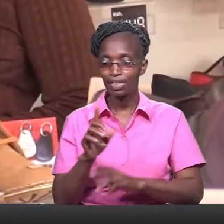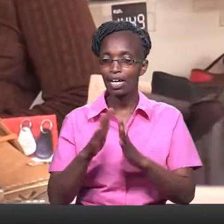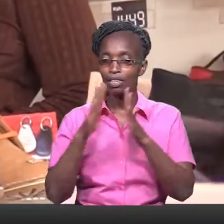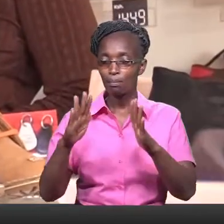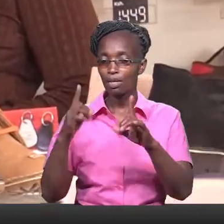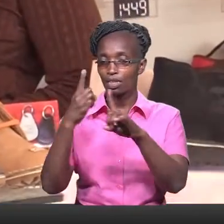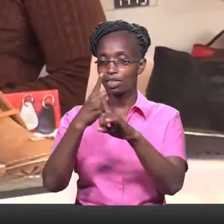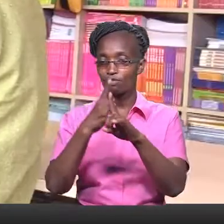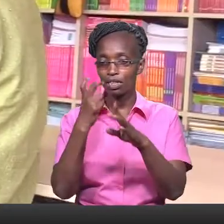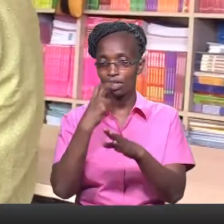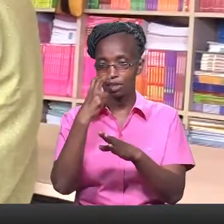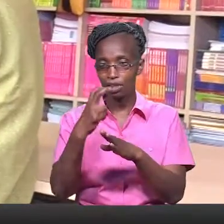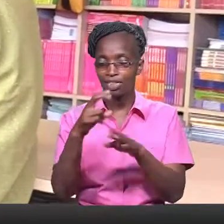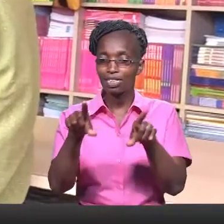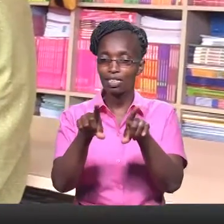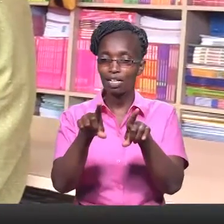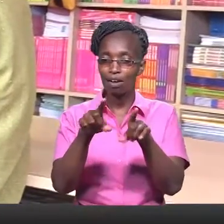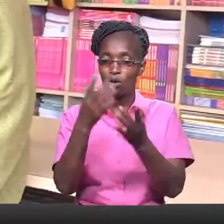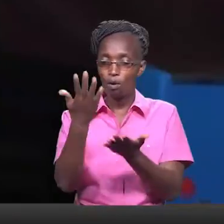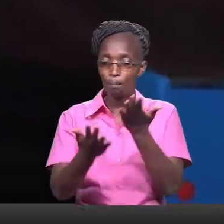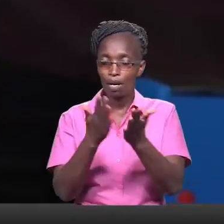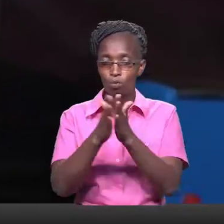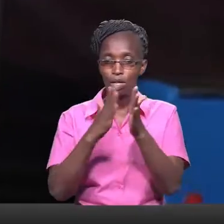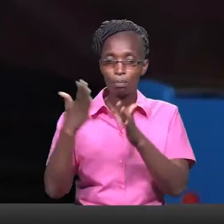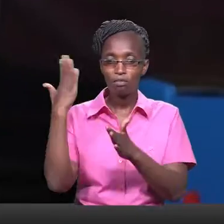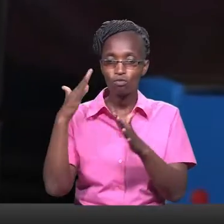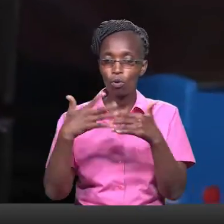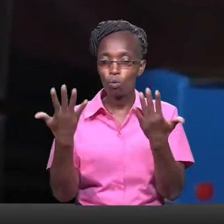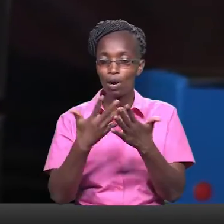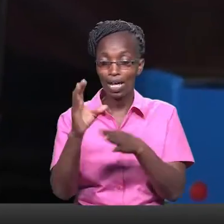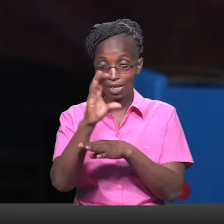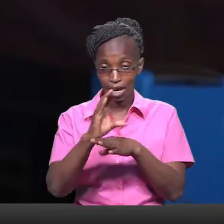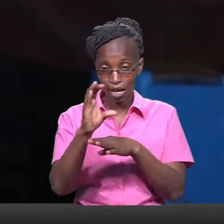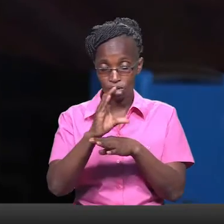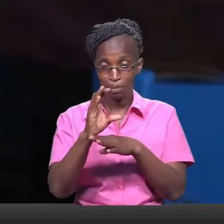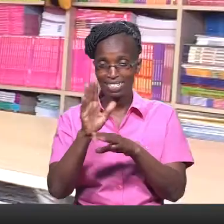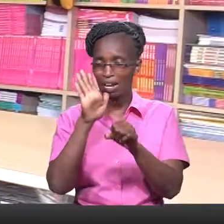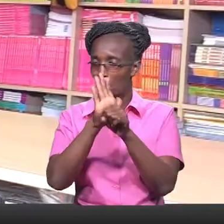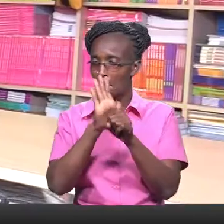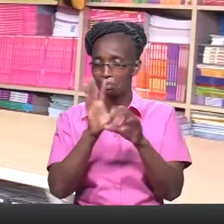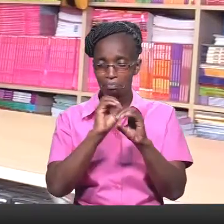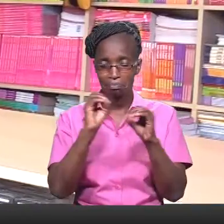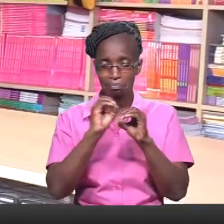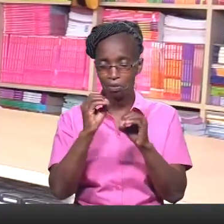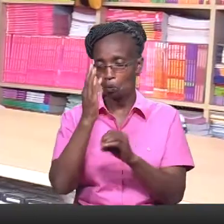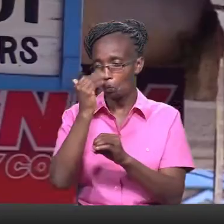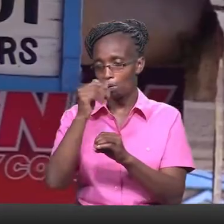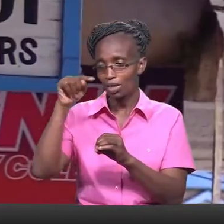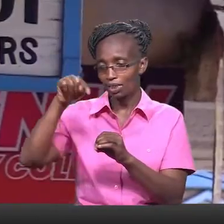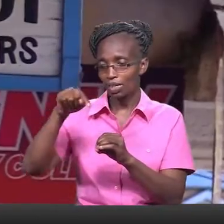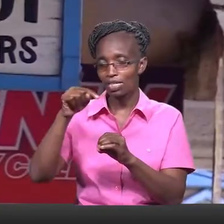kubwa ikidhihirika wazi na hapo awali ambapo wateja kwenye duka hizi sio wengi kikumbukwa kwamba huu ni muhula wa